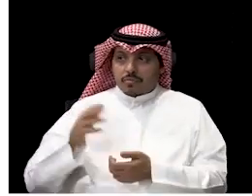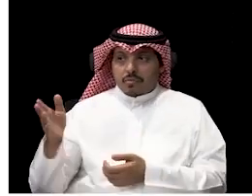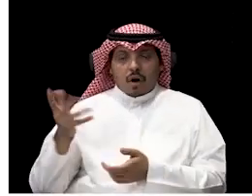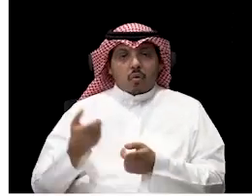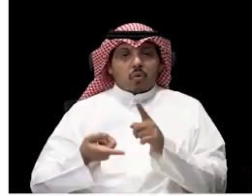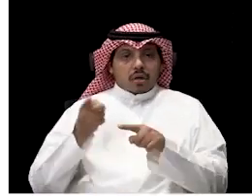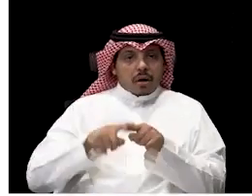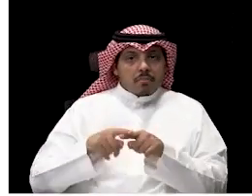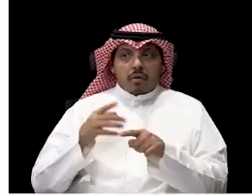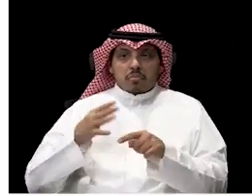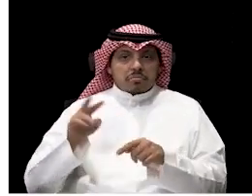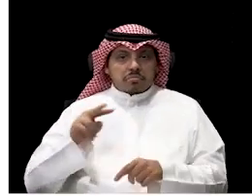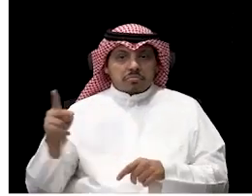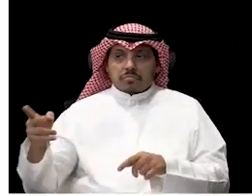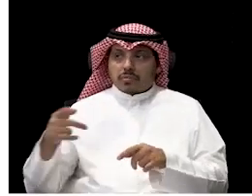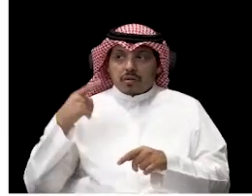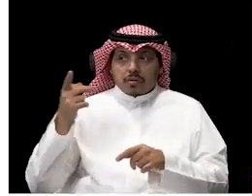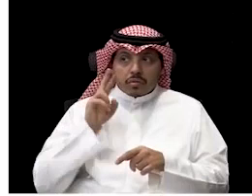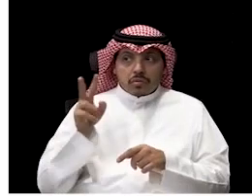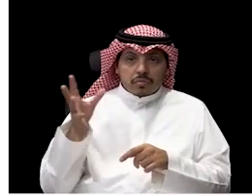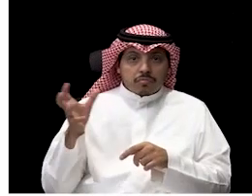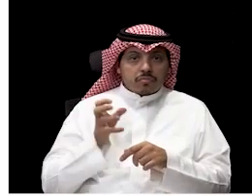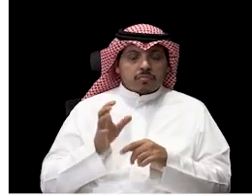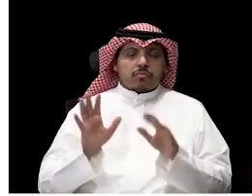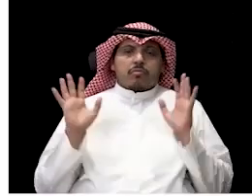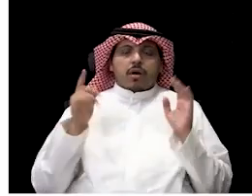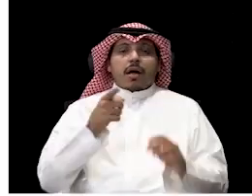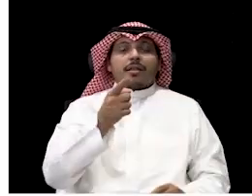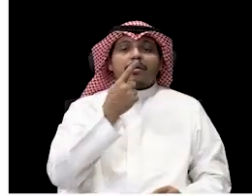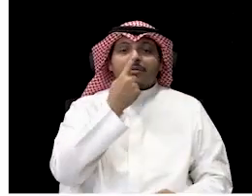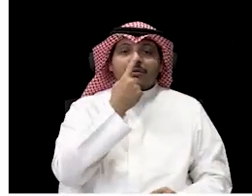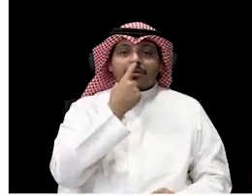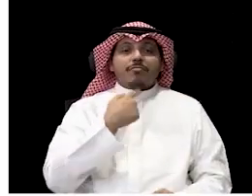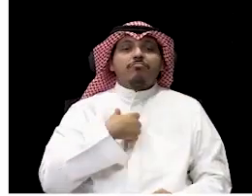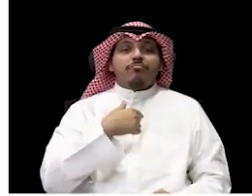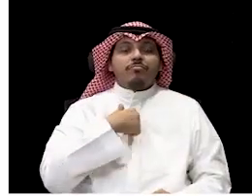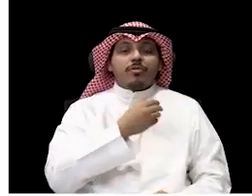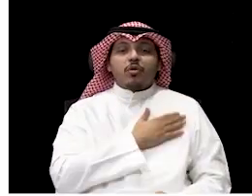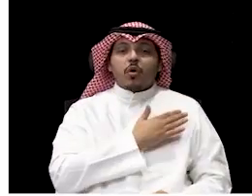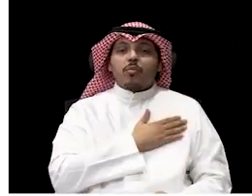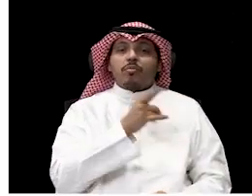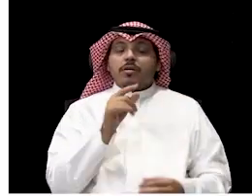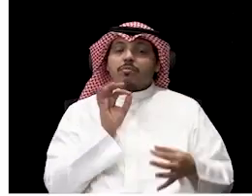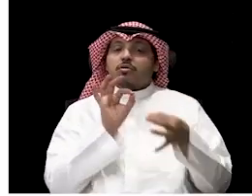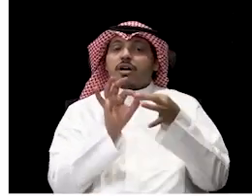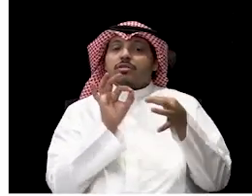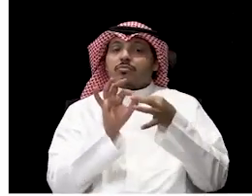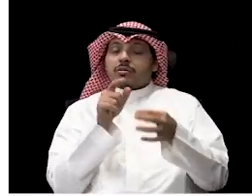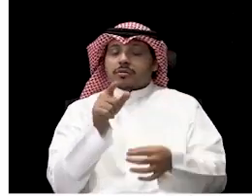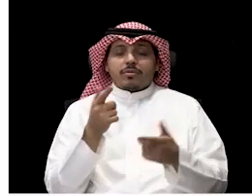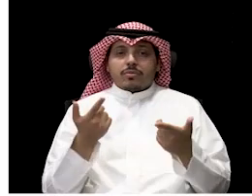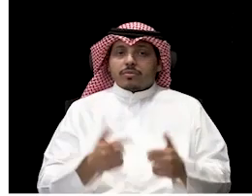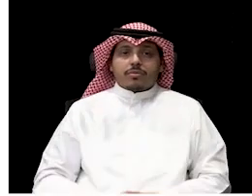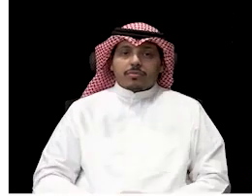ولا تتأثر بآراء معينة، انظر ما الذي يناسبك حسب ميولك وحسب قدراتك. طبعا ما